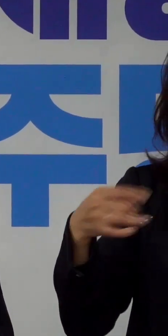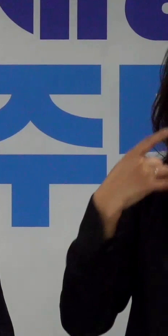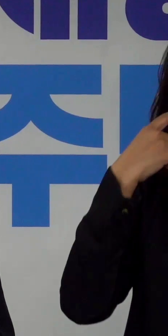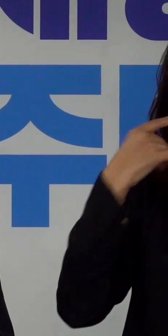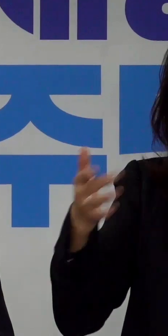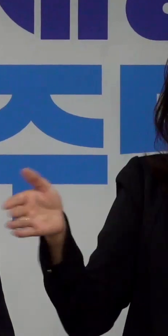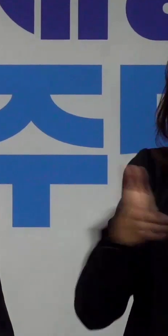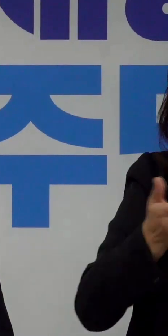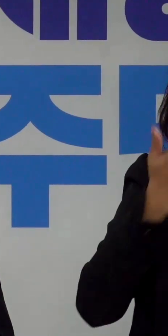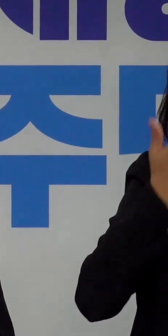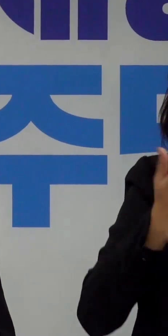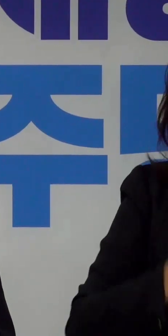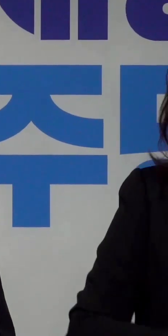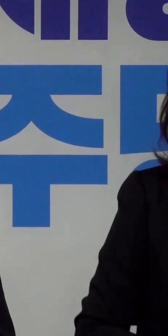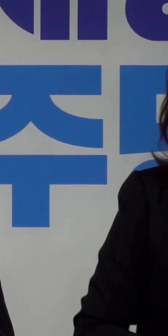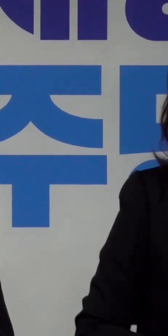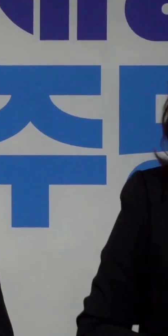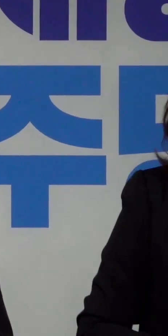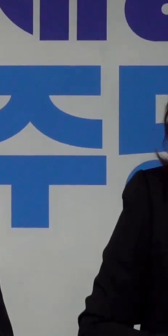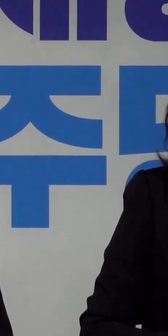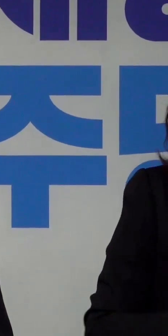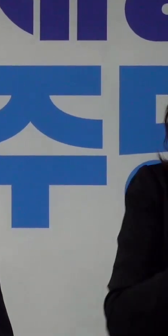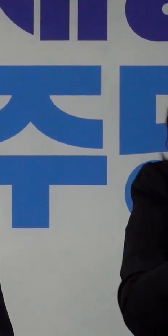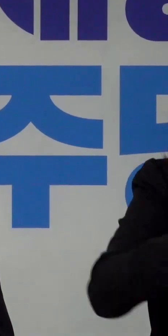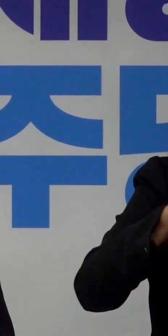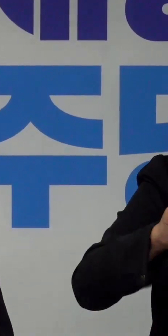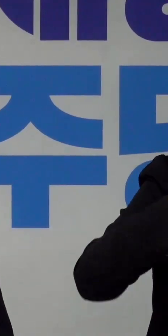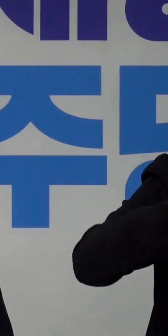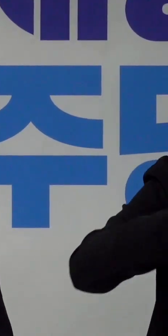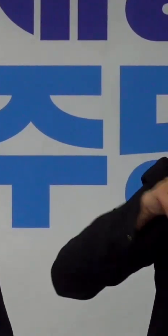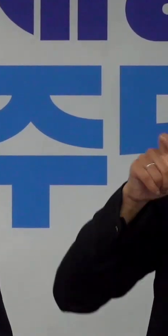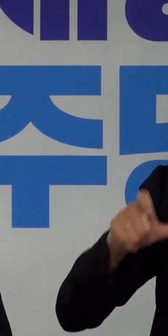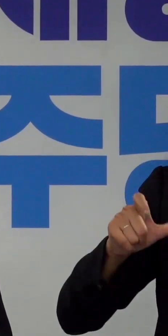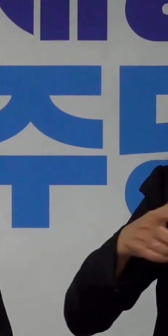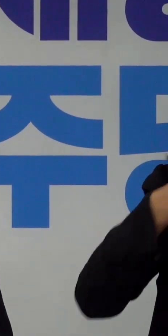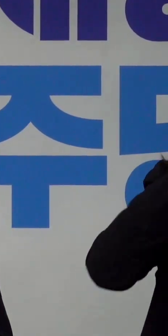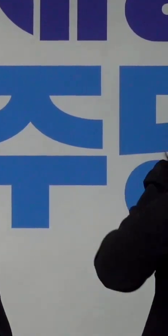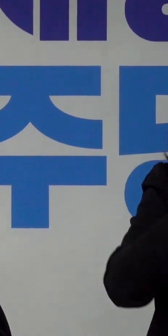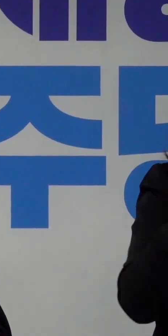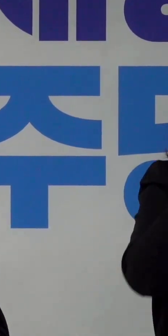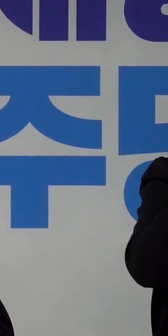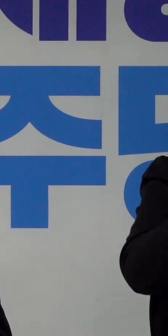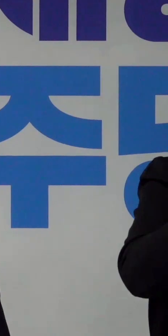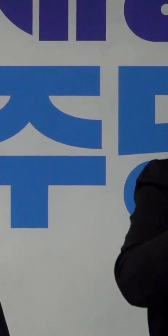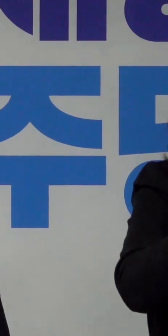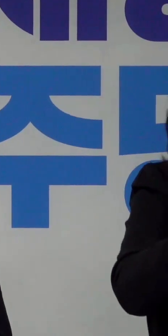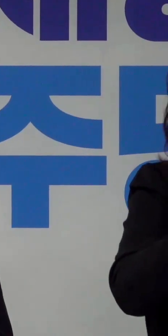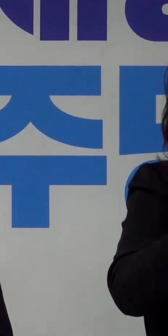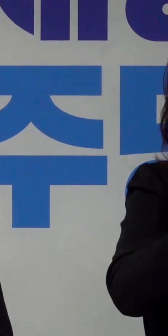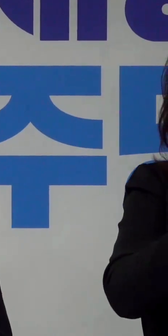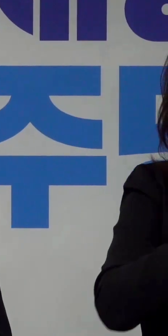확실하게 축소를 할 수 있고 중부 지역과 서부 지역 특히 김포 축선 이런 쪽은